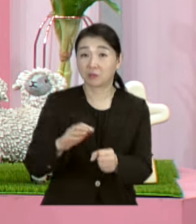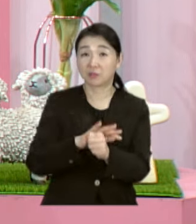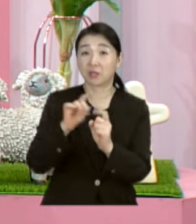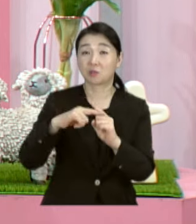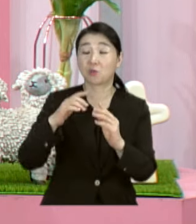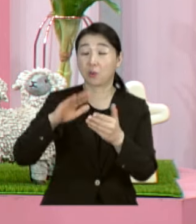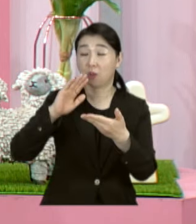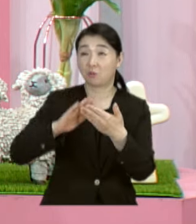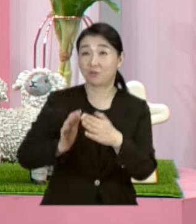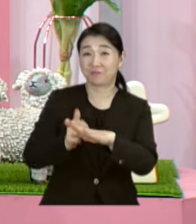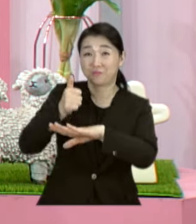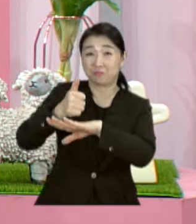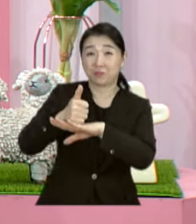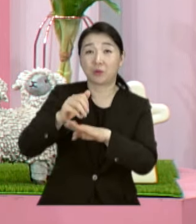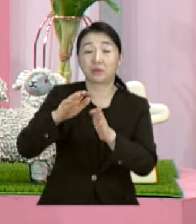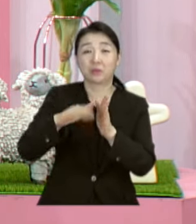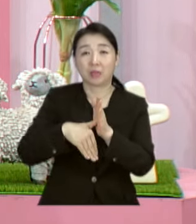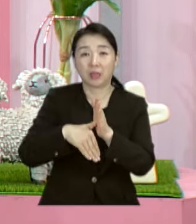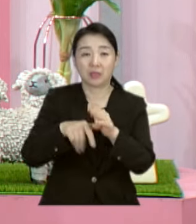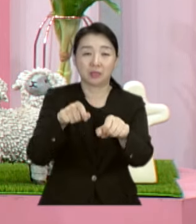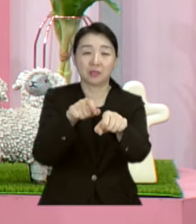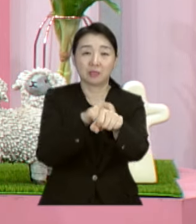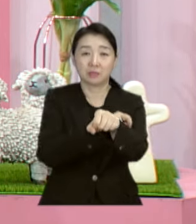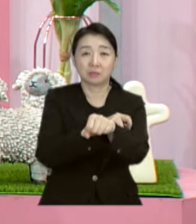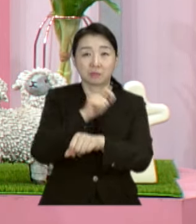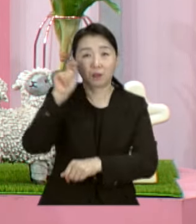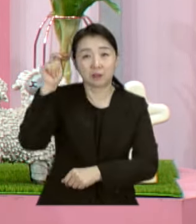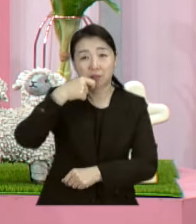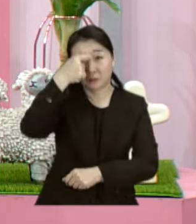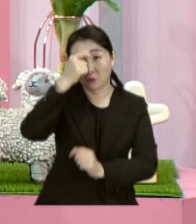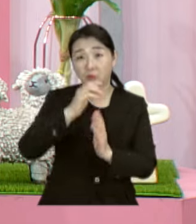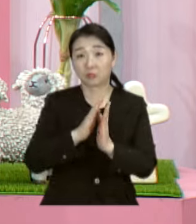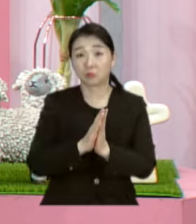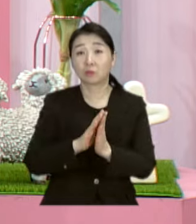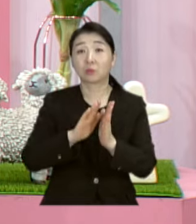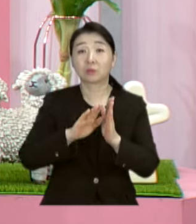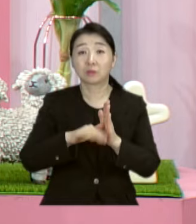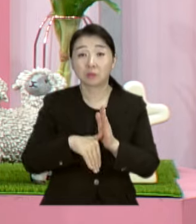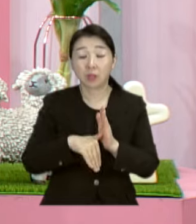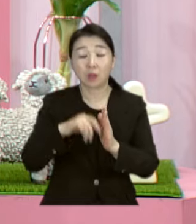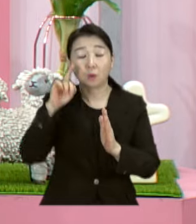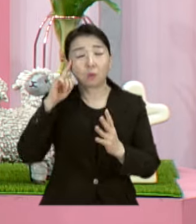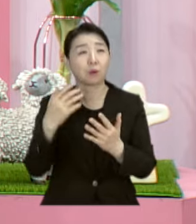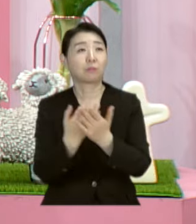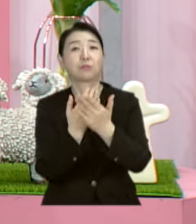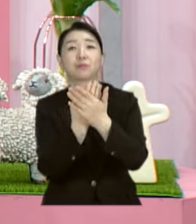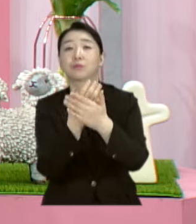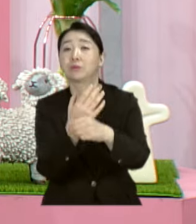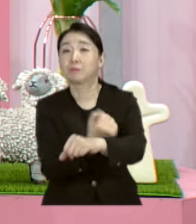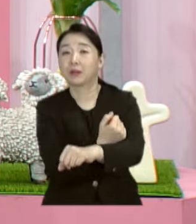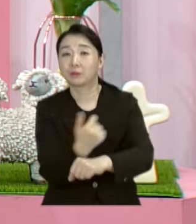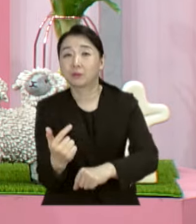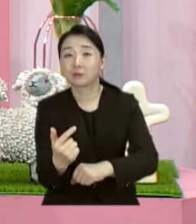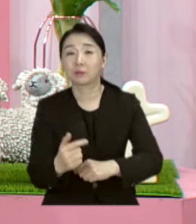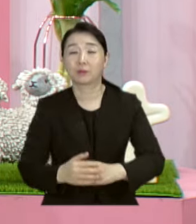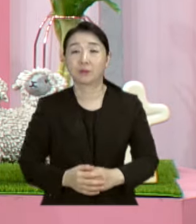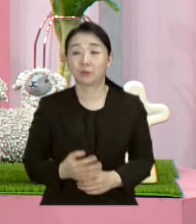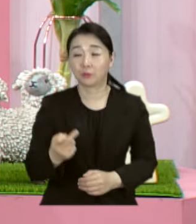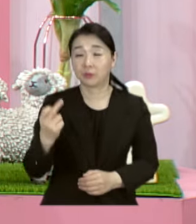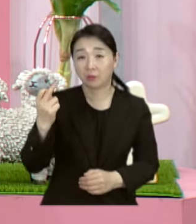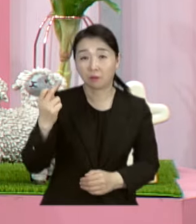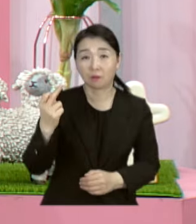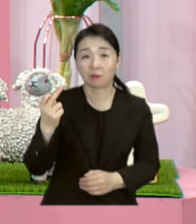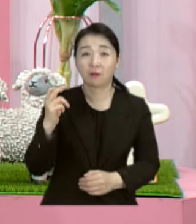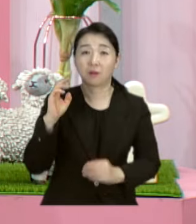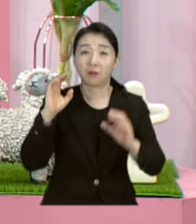차남이지만 그런데 네. 제가 지난번 이제 저희 형님이 사랑의 교회 후임자가 되어서 부임했을 때 특세, 네. 특별